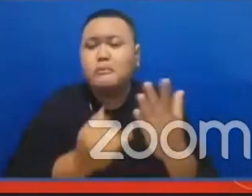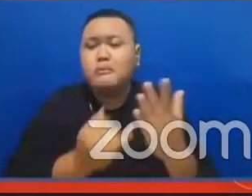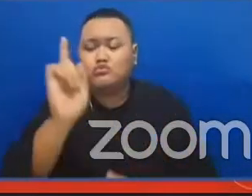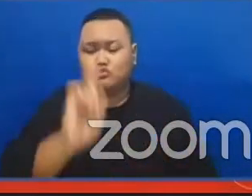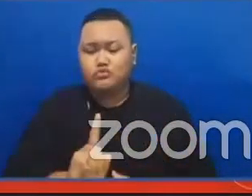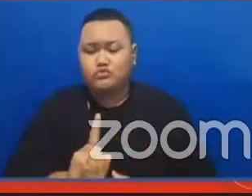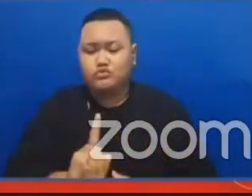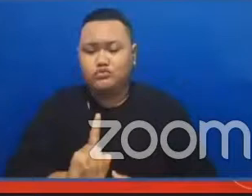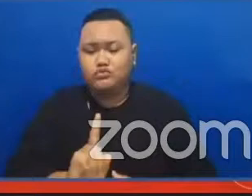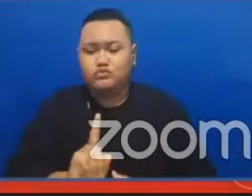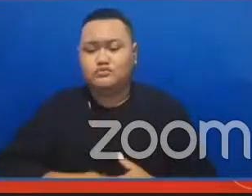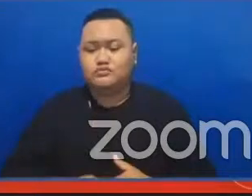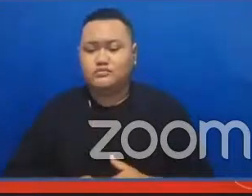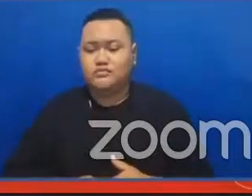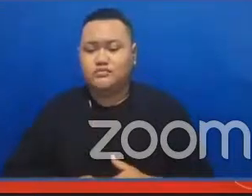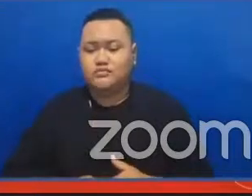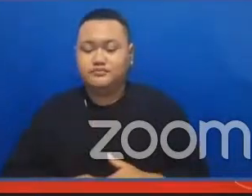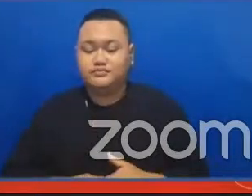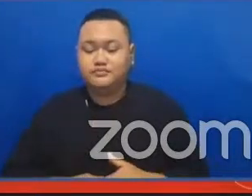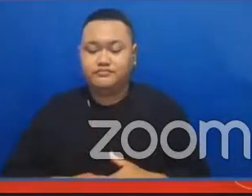kotak-kotaknya. Nanti